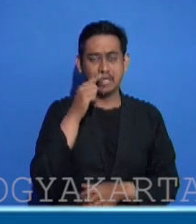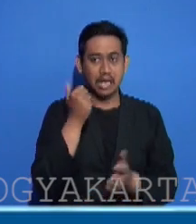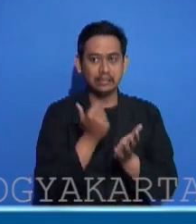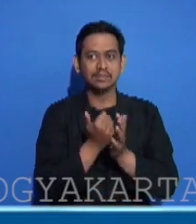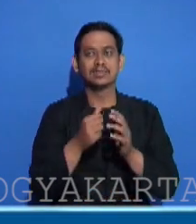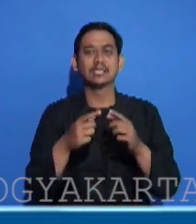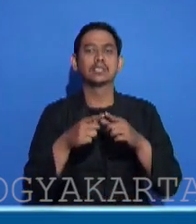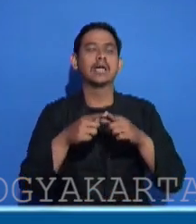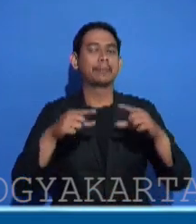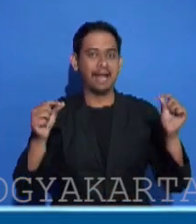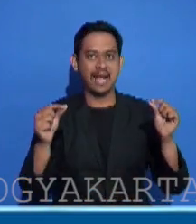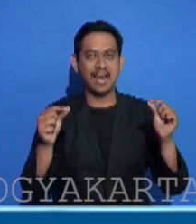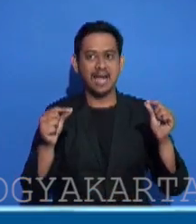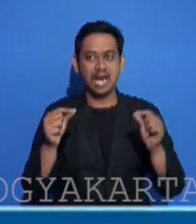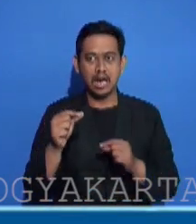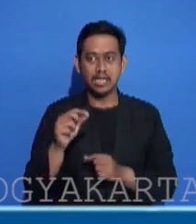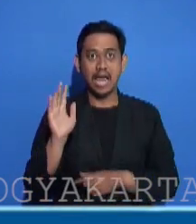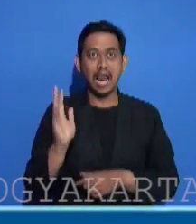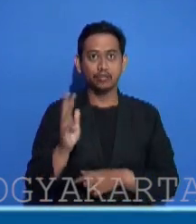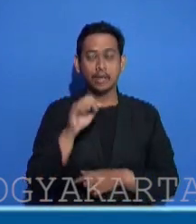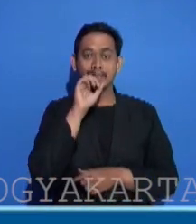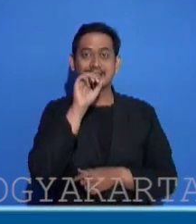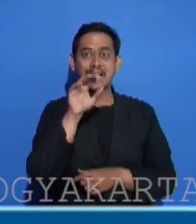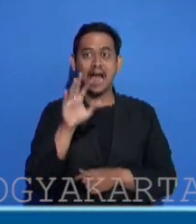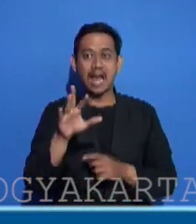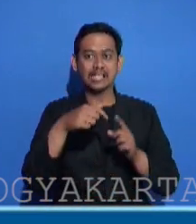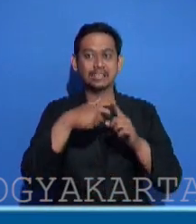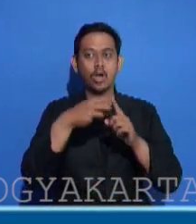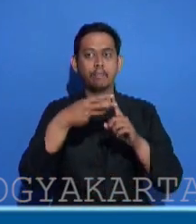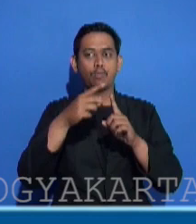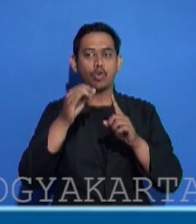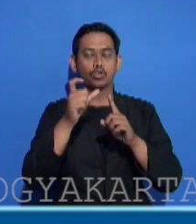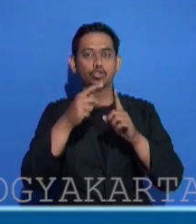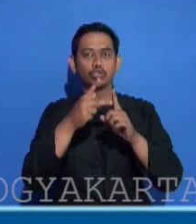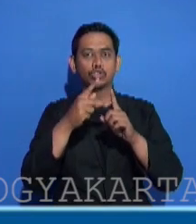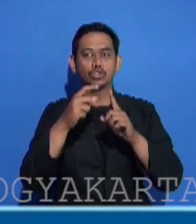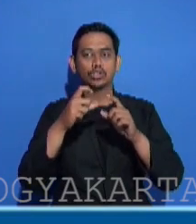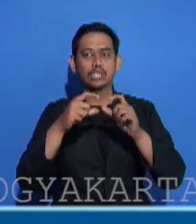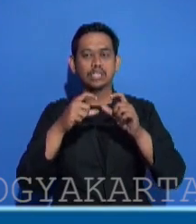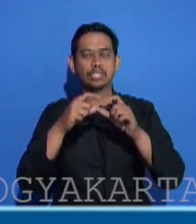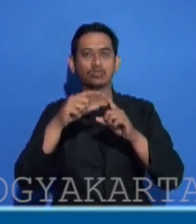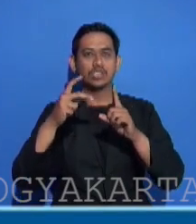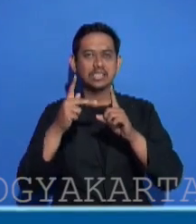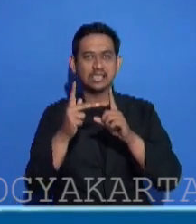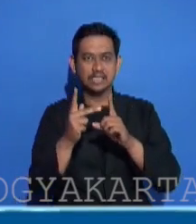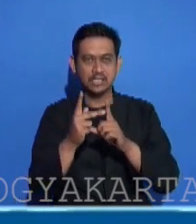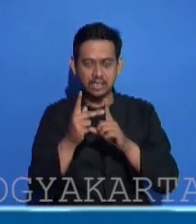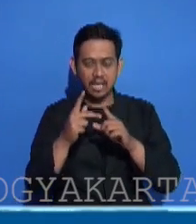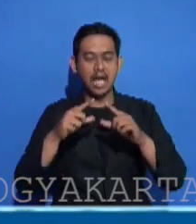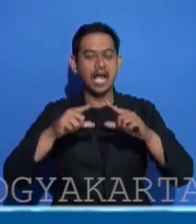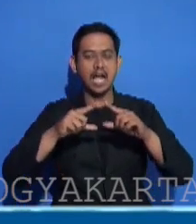Milo Oki asring dipun sebat kobucha Jepang ini berkenan waluh ko Puja uprit pancen awis-awis sangat dipun